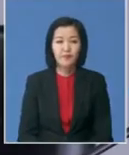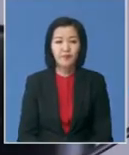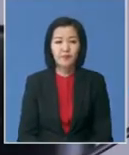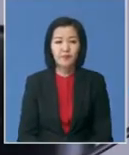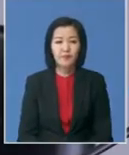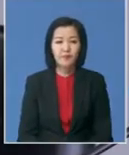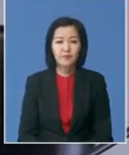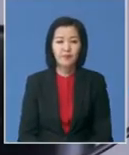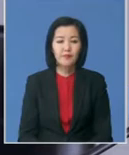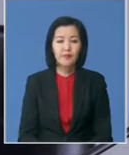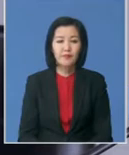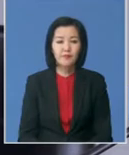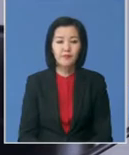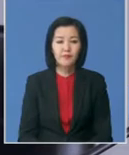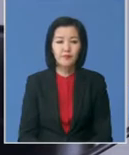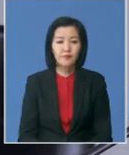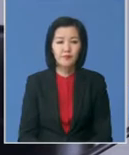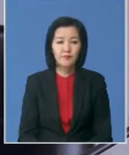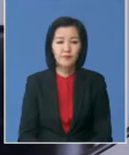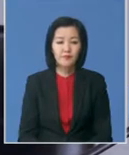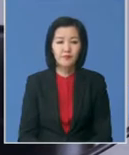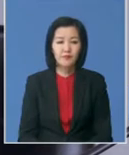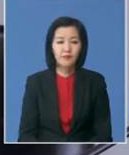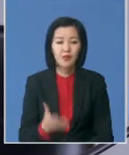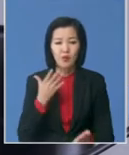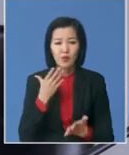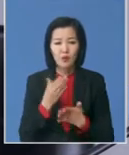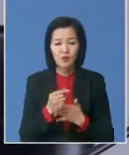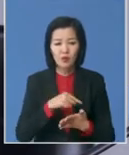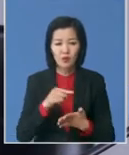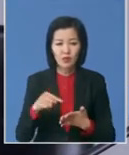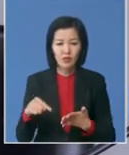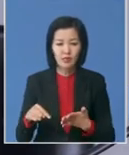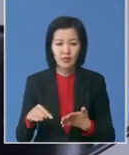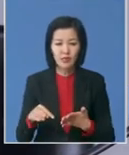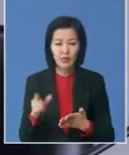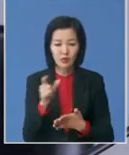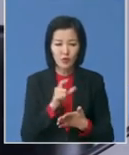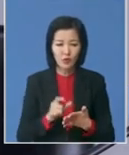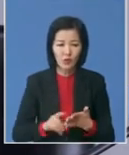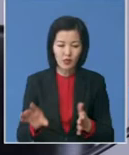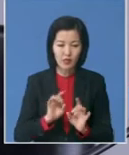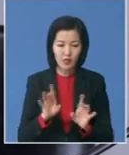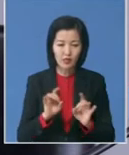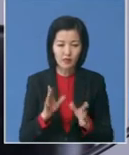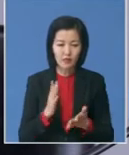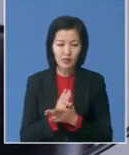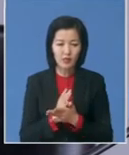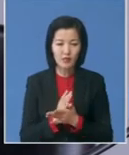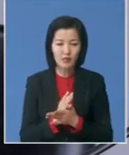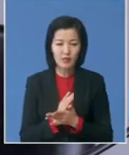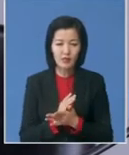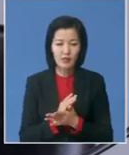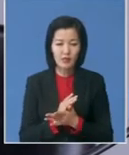Сен қарадамсың, қардан тұрасың, мен адам баласымын, ардан тұрамын. Жұлдыздар